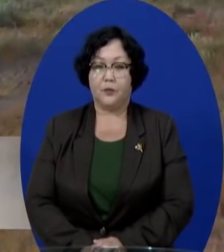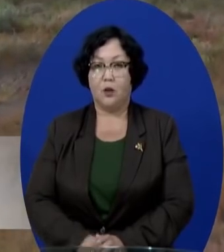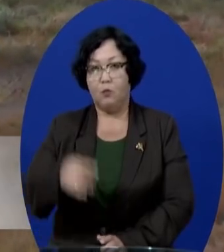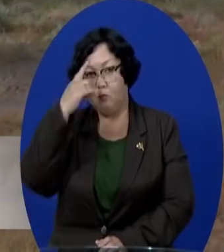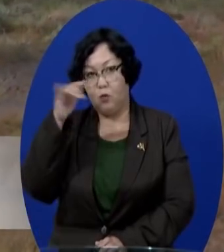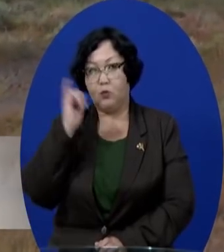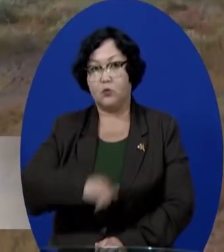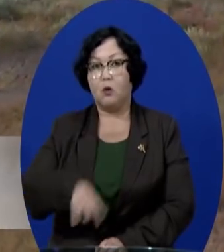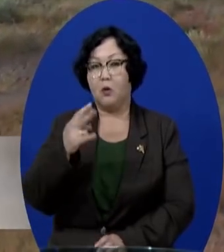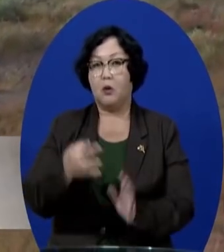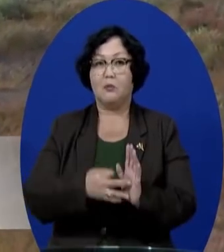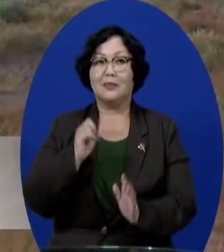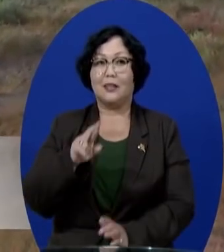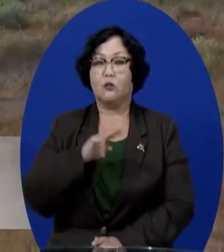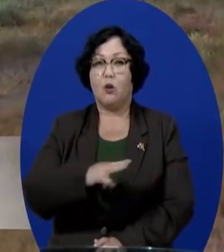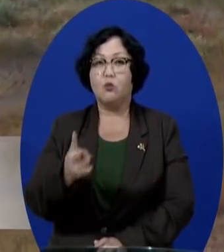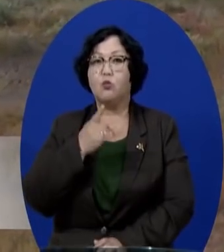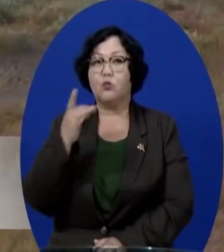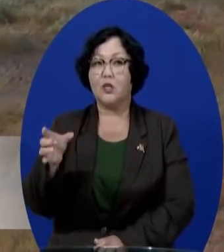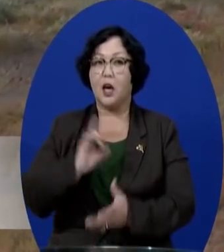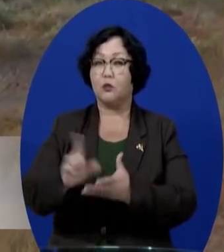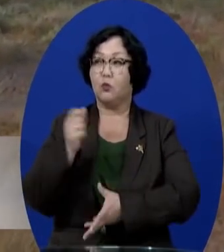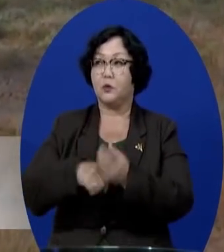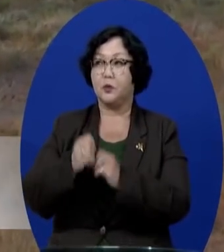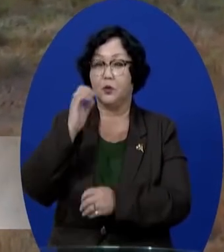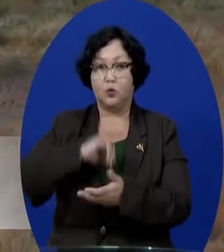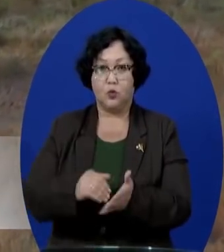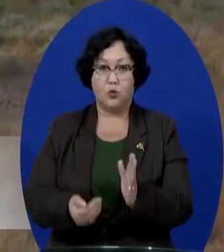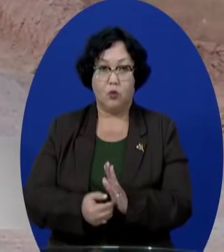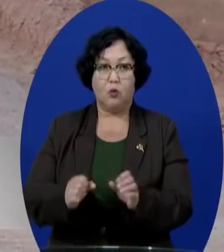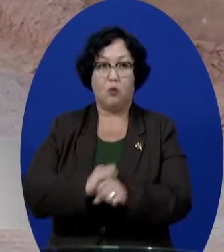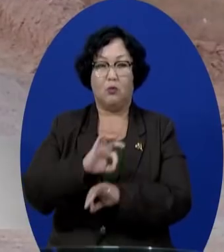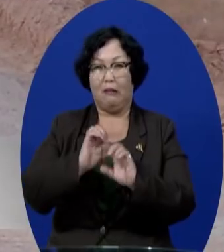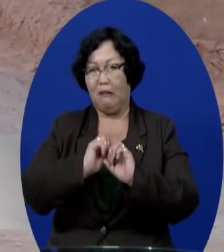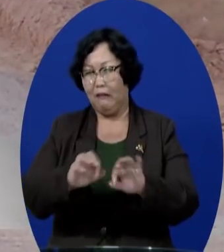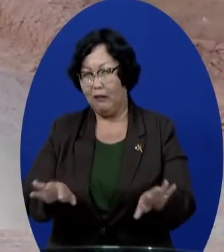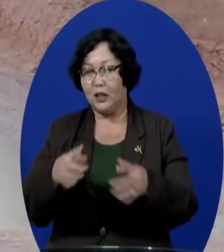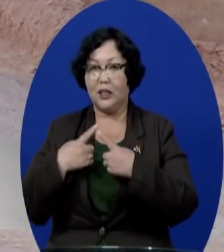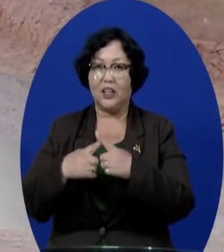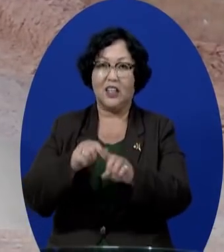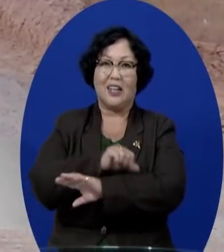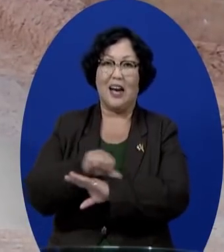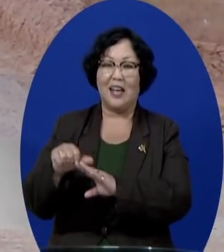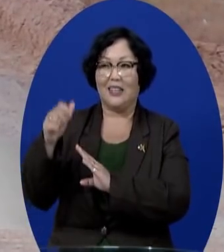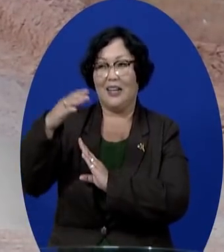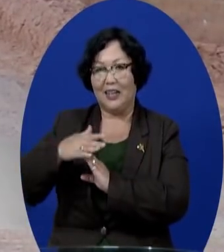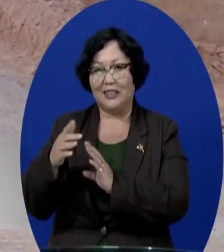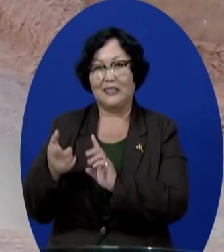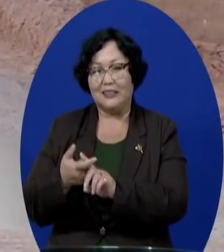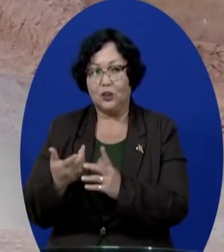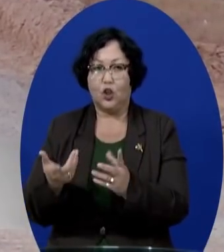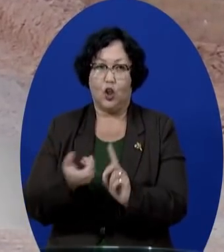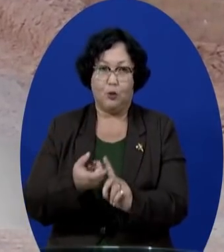Манай улсын онд 28 сая тонн нүүрс экспортлох төлөвлөгөөтэй байгаа ч өвчтний тархалт хилгайлын хязгаарлалтаас шалтгаалаад энэ төлөвлөгөө цаасан дээр